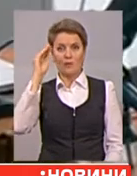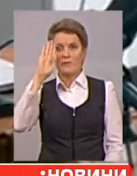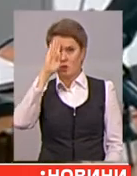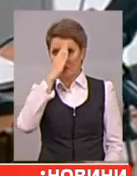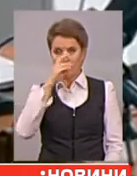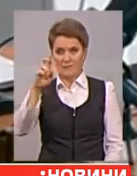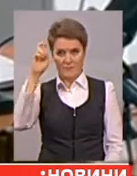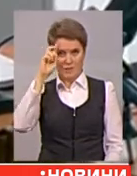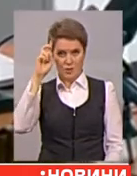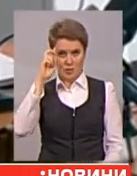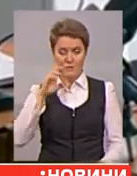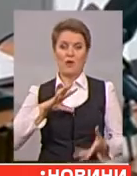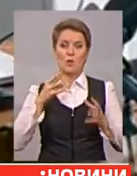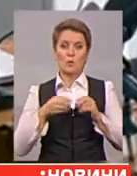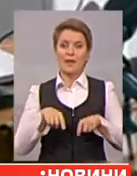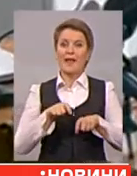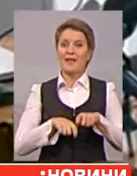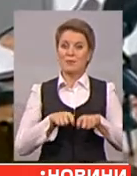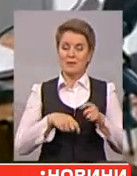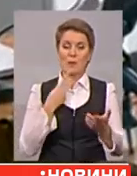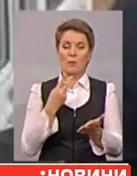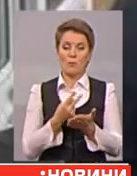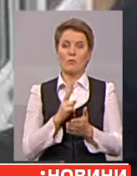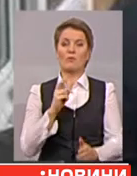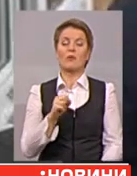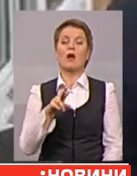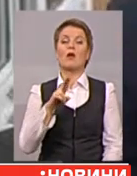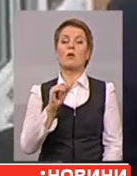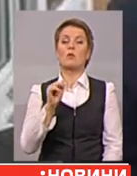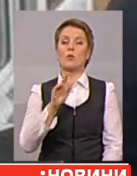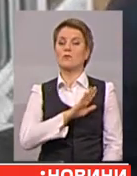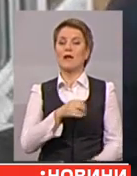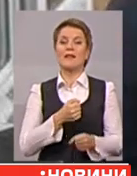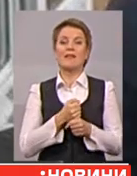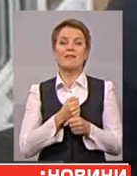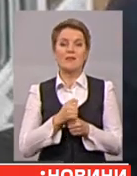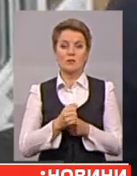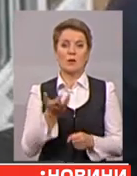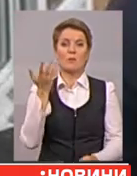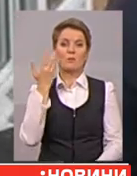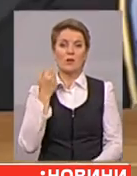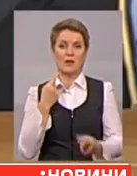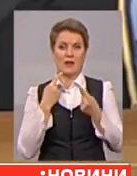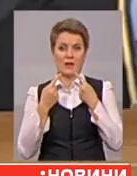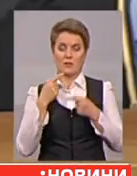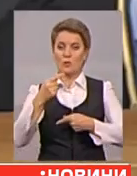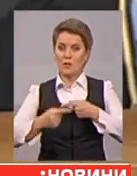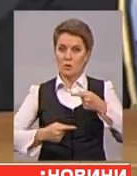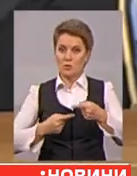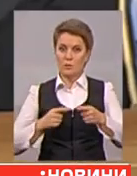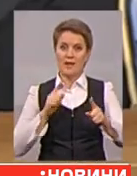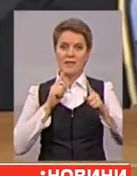результати експертизи, яка показала, на Януковича не тиснули під час інтерв'ю. Наступне засідання має відбутися 5